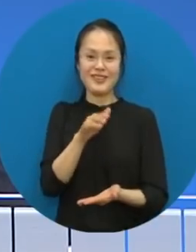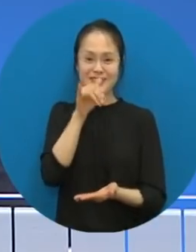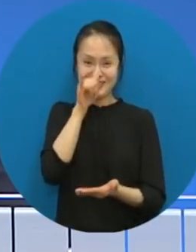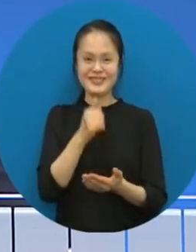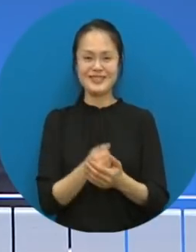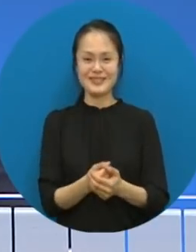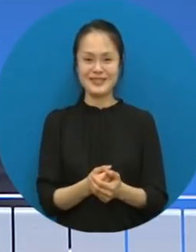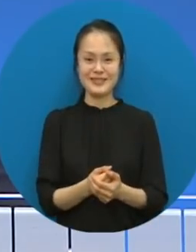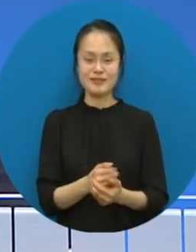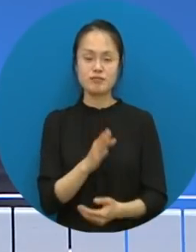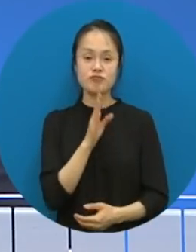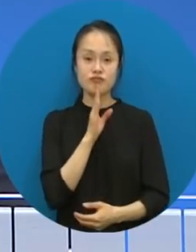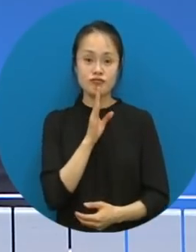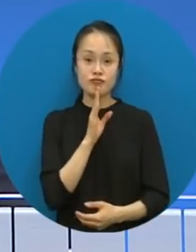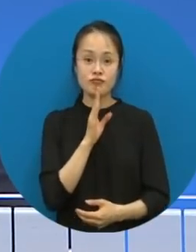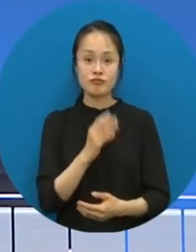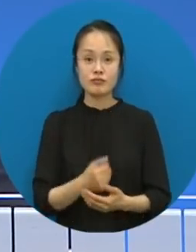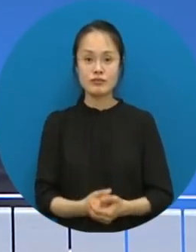그렇습니다.